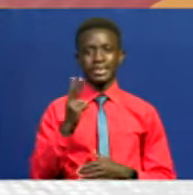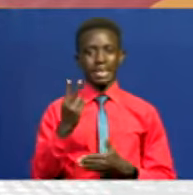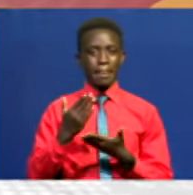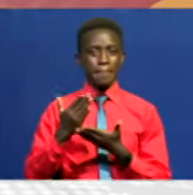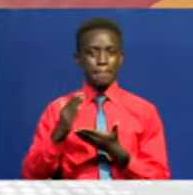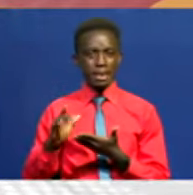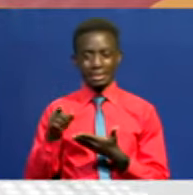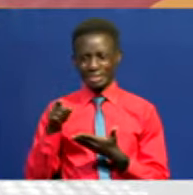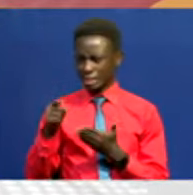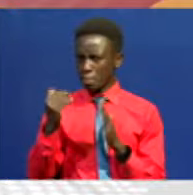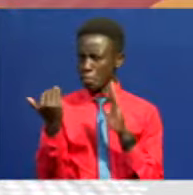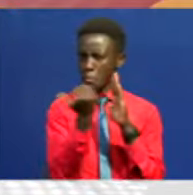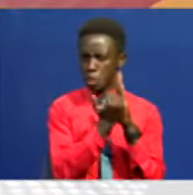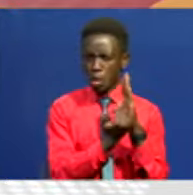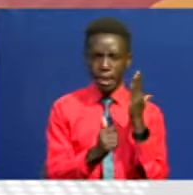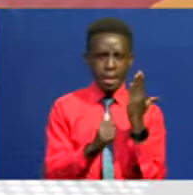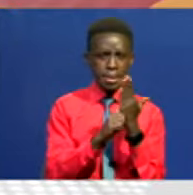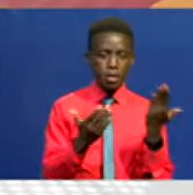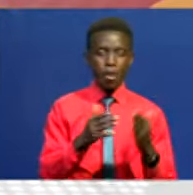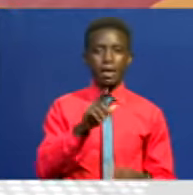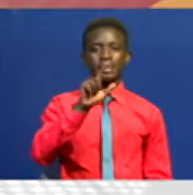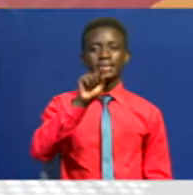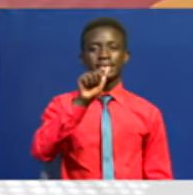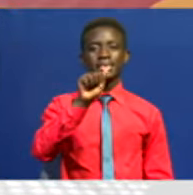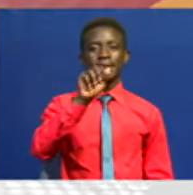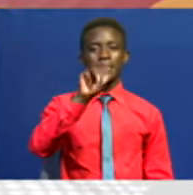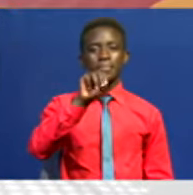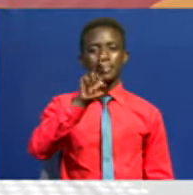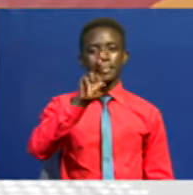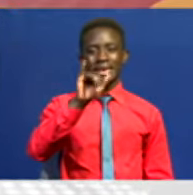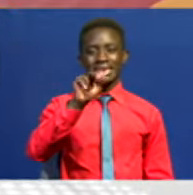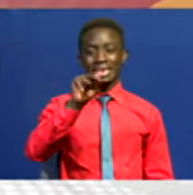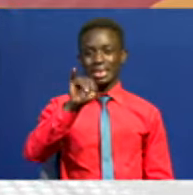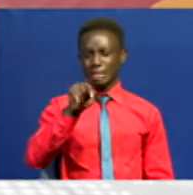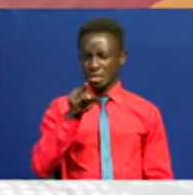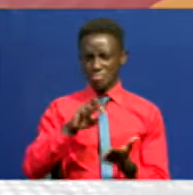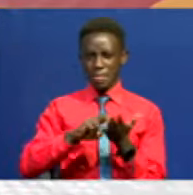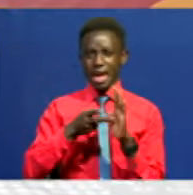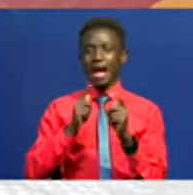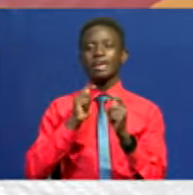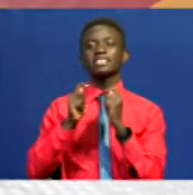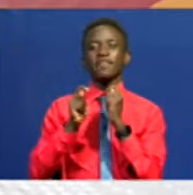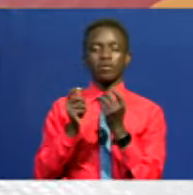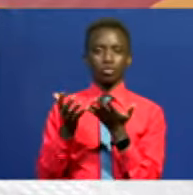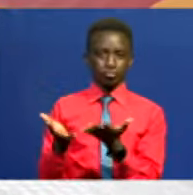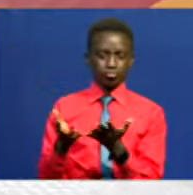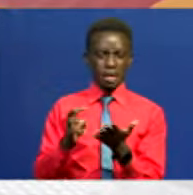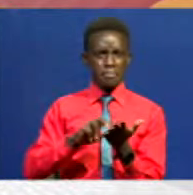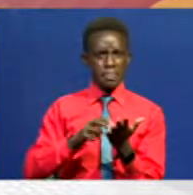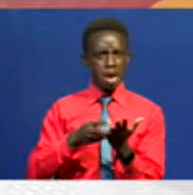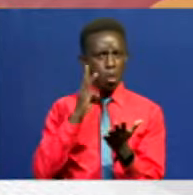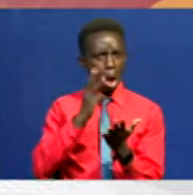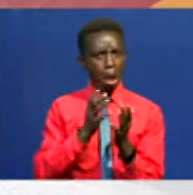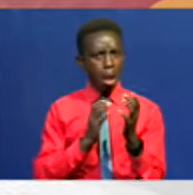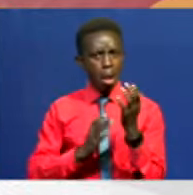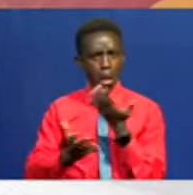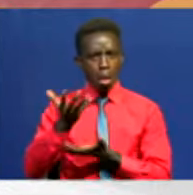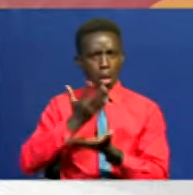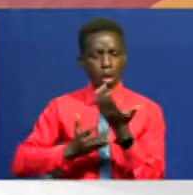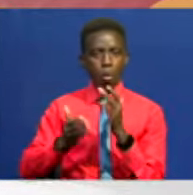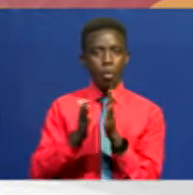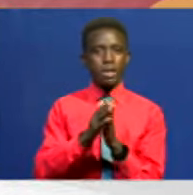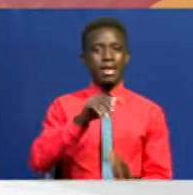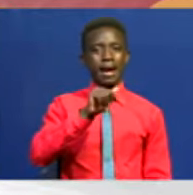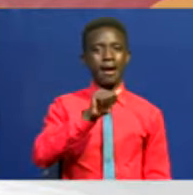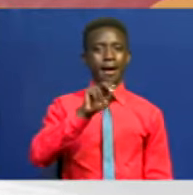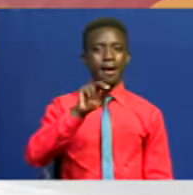kikiwa ni tamrini. Na kama nilivyokuwa nimekudokezea ni ya kwamba leo hii tutakuwa tunazungumza kuhusiana na vyuo anuwai, ama ukipenda